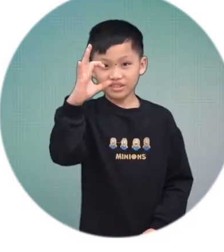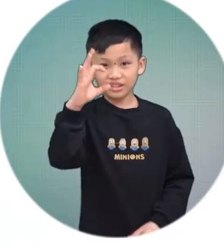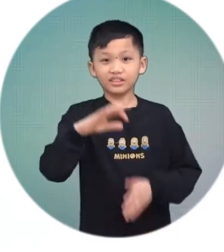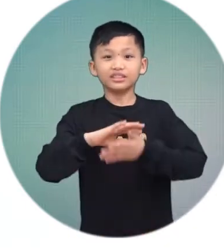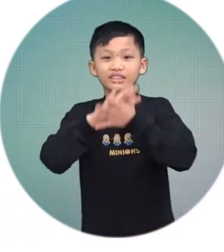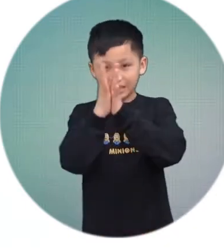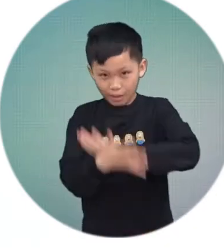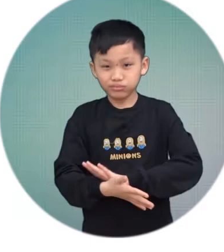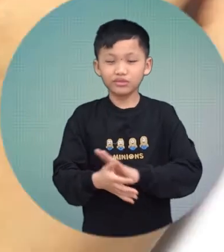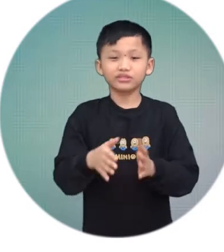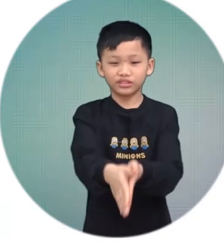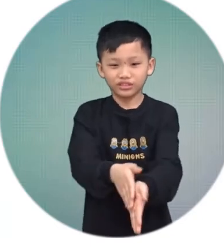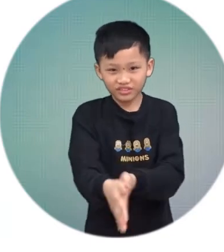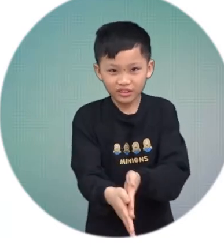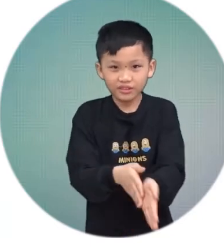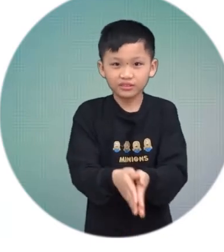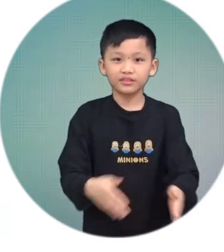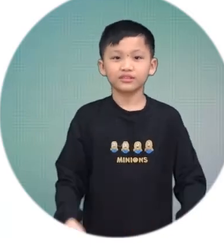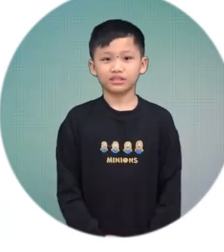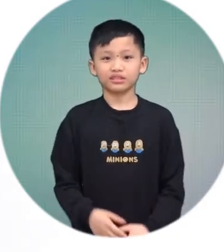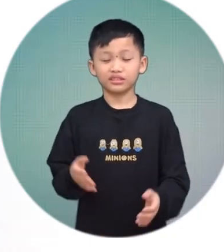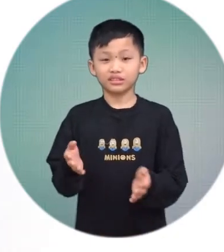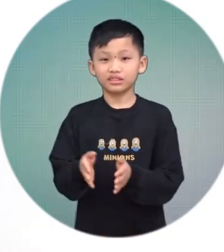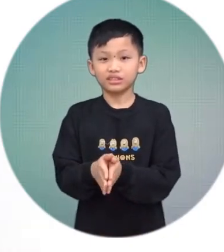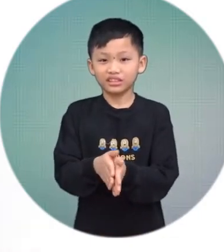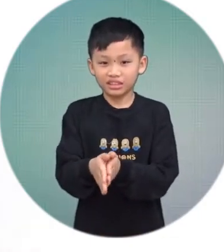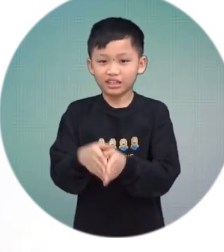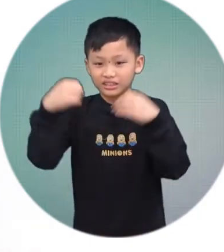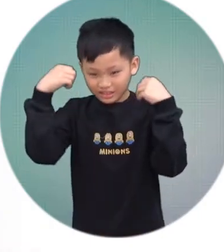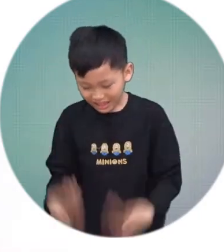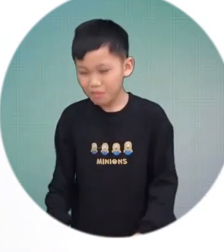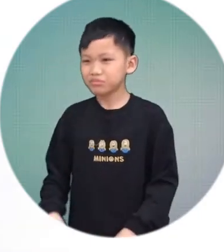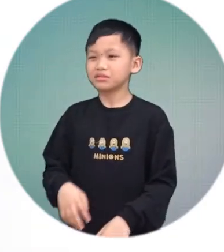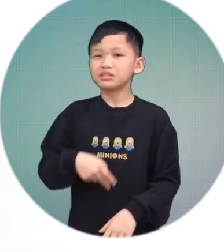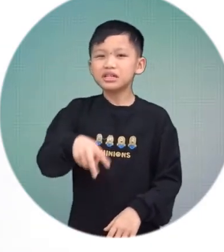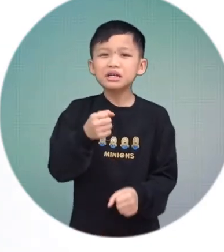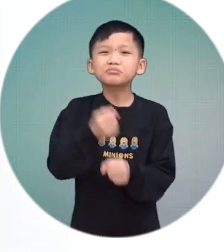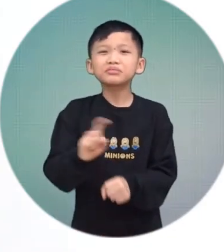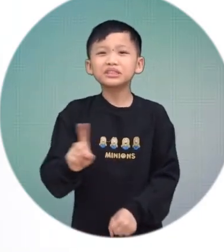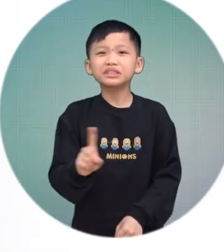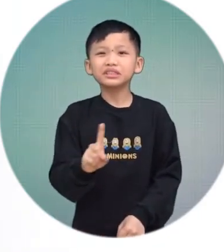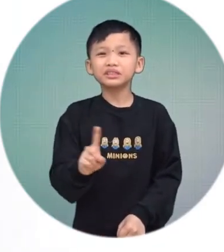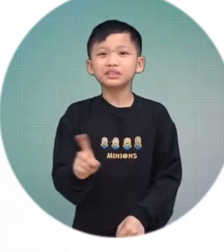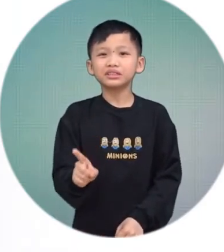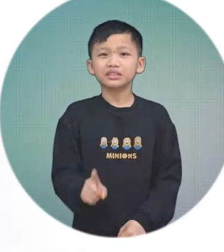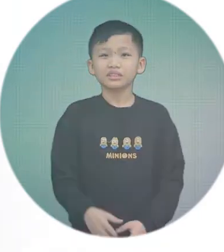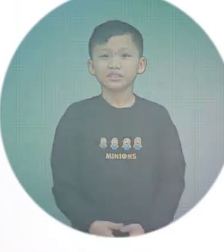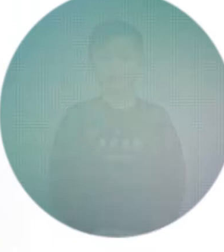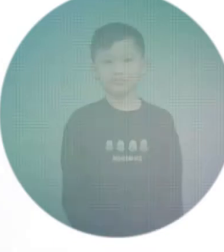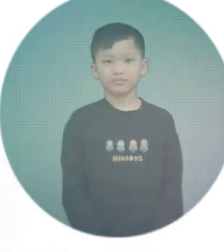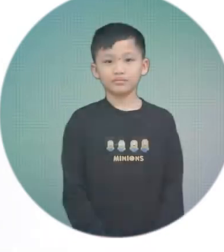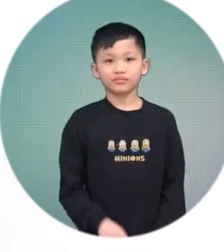sau khi đi vệ sinh và khi thấy tay bẩn. Sau khi rửa tay thì mình cần làm gì nữa?